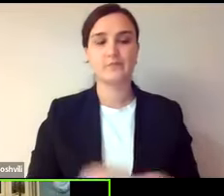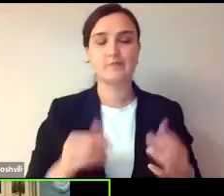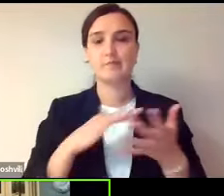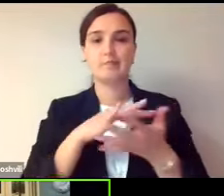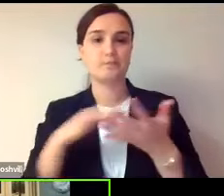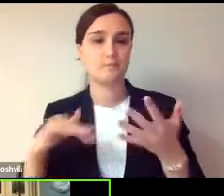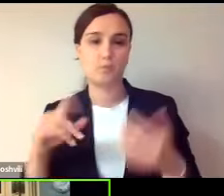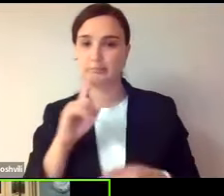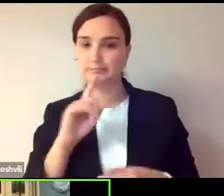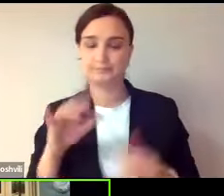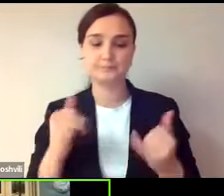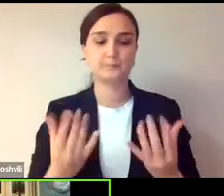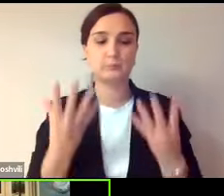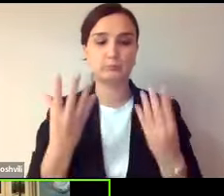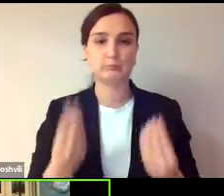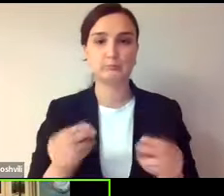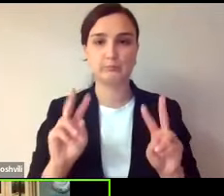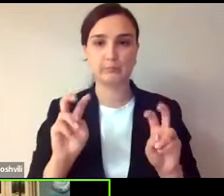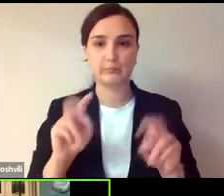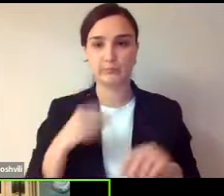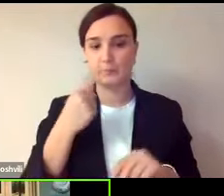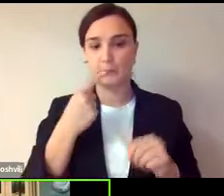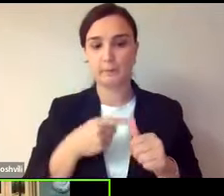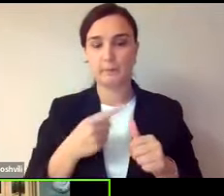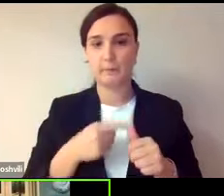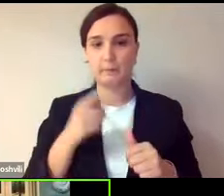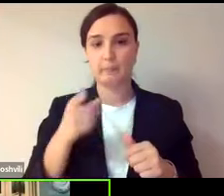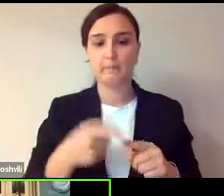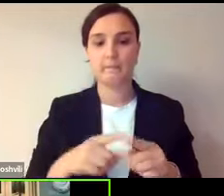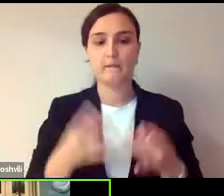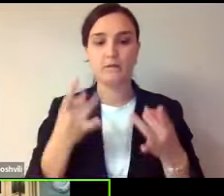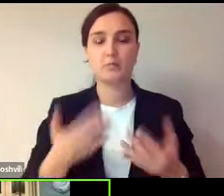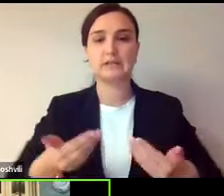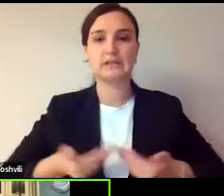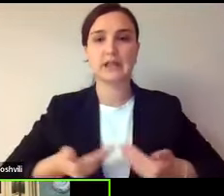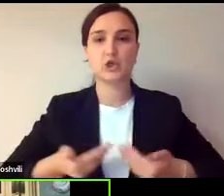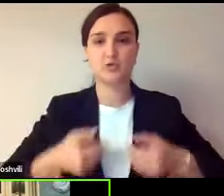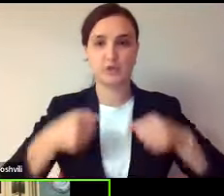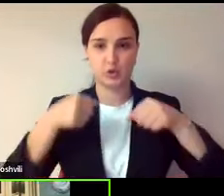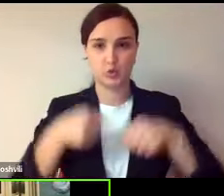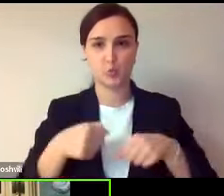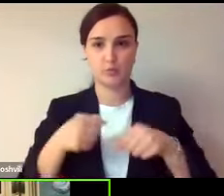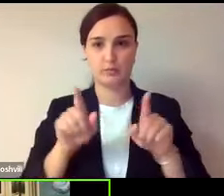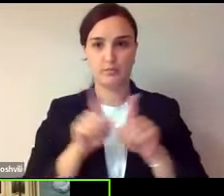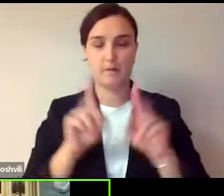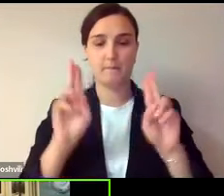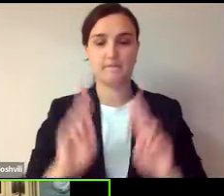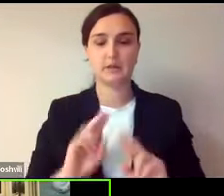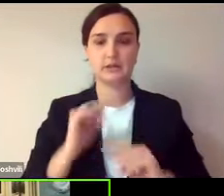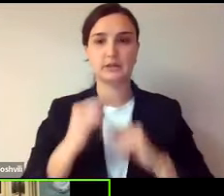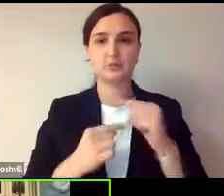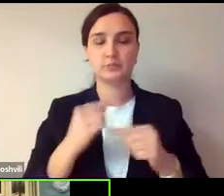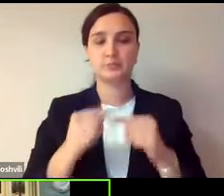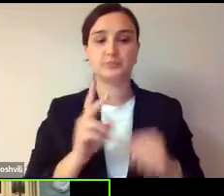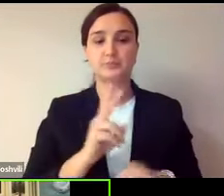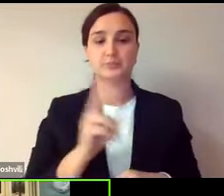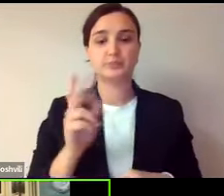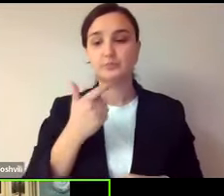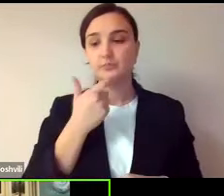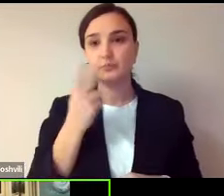დღევანდელ თემას დავასახელებ უბრალოდ, რომ ეს არის საცხოვრისის უფლება, ასეთი სათაური გვაქვს და ტრადიციულად ახლა ვინც ადევნებს